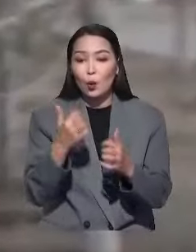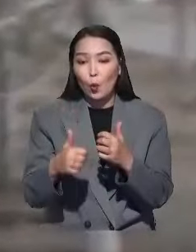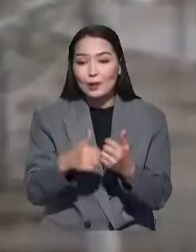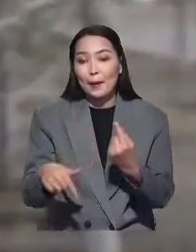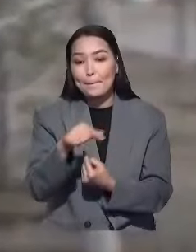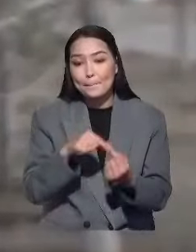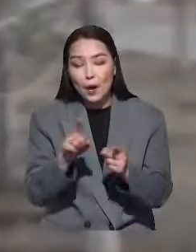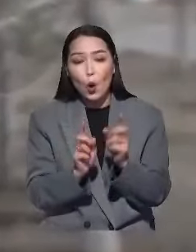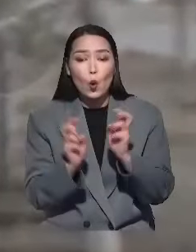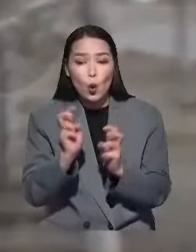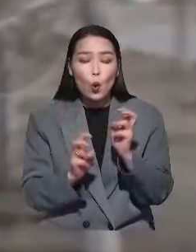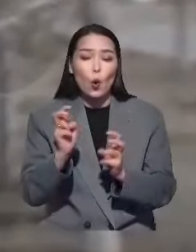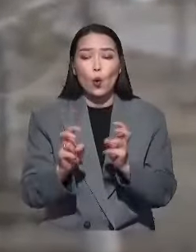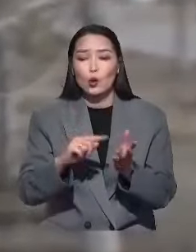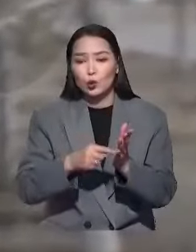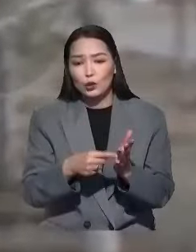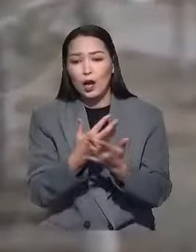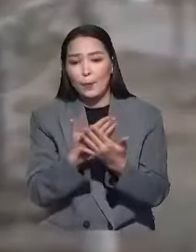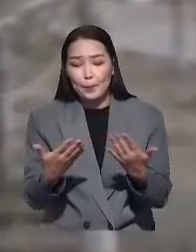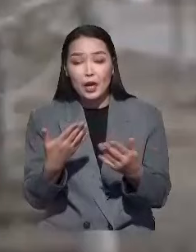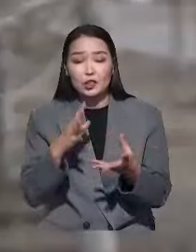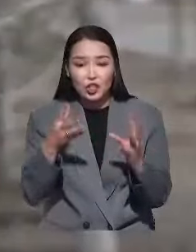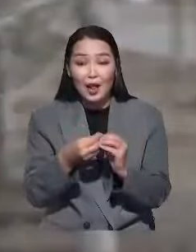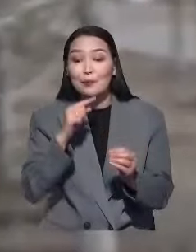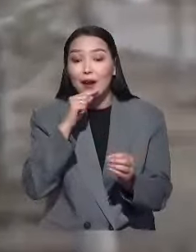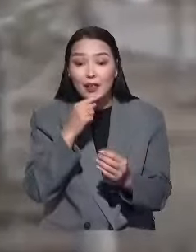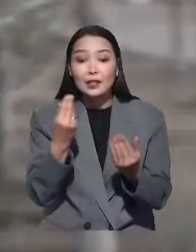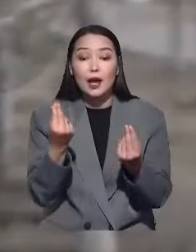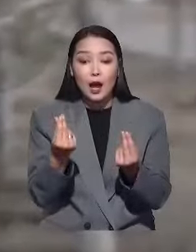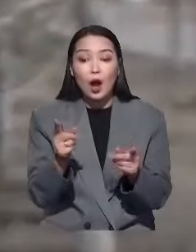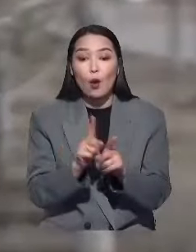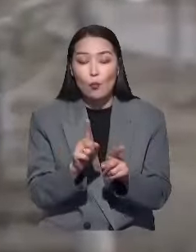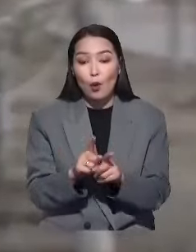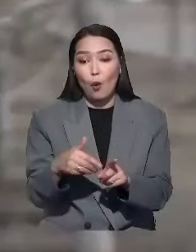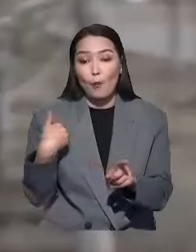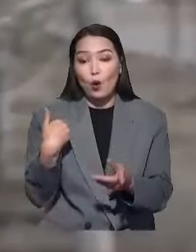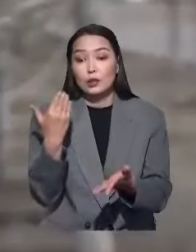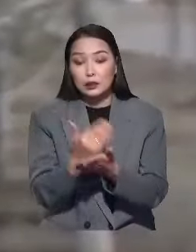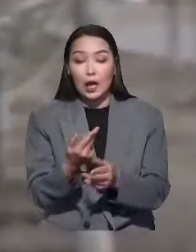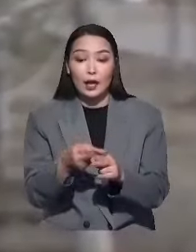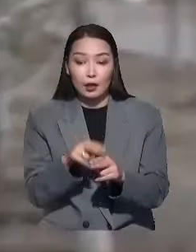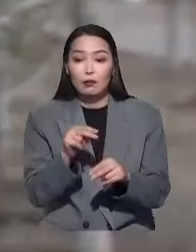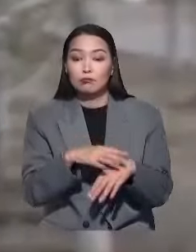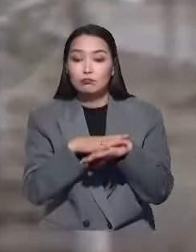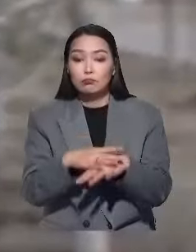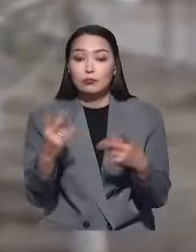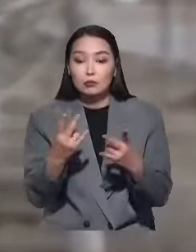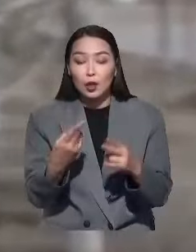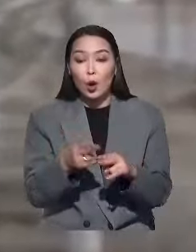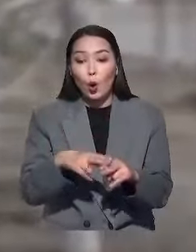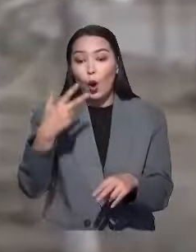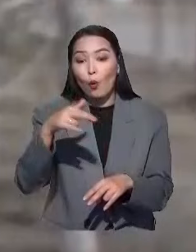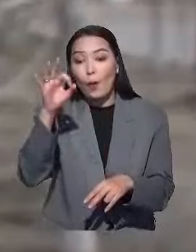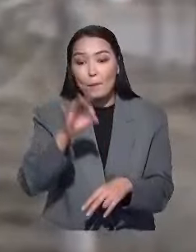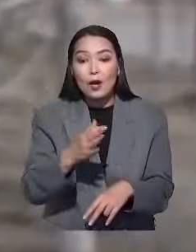өңдеуші секторды, өндіруші секторды, жалпы экономикаға ақша әкелетін салаға қарай бағытталу керек те, тек қана 30%-мен біздің